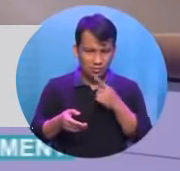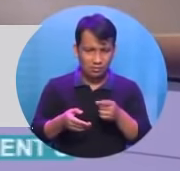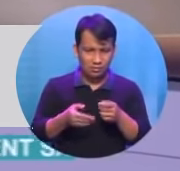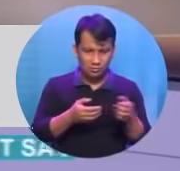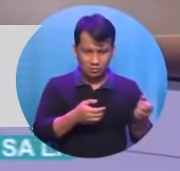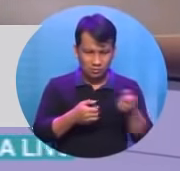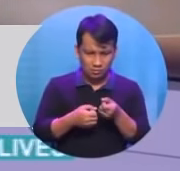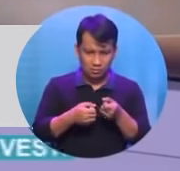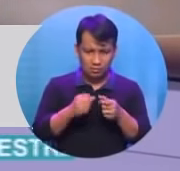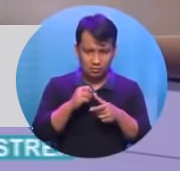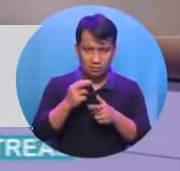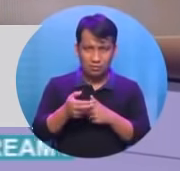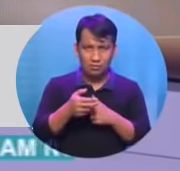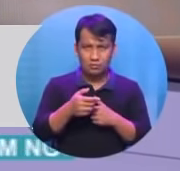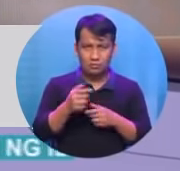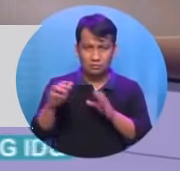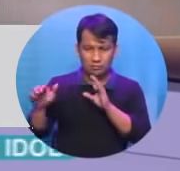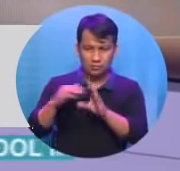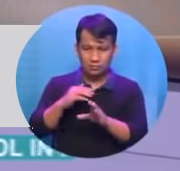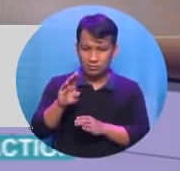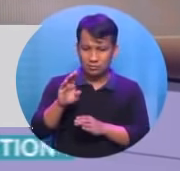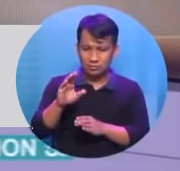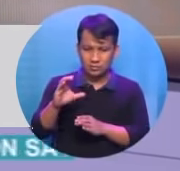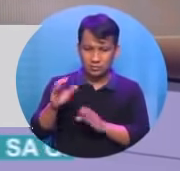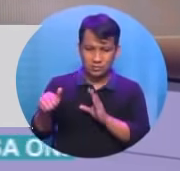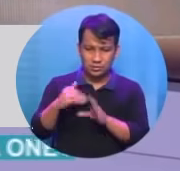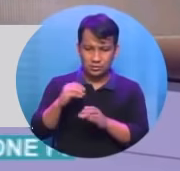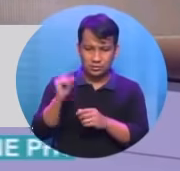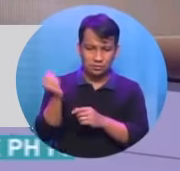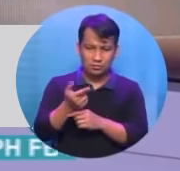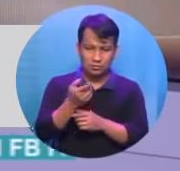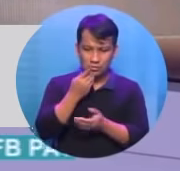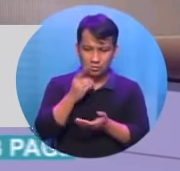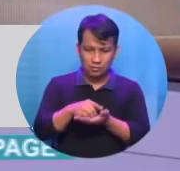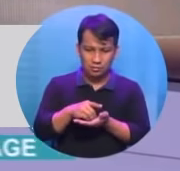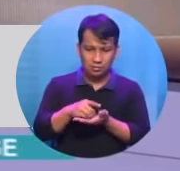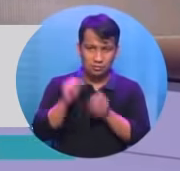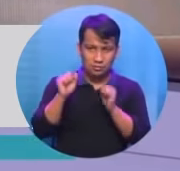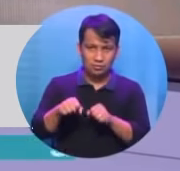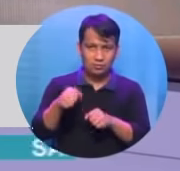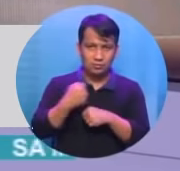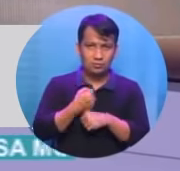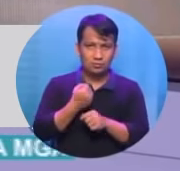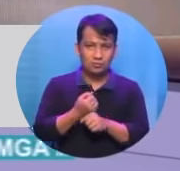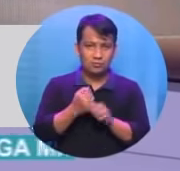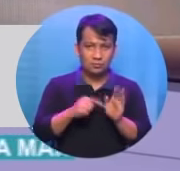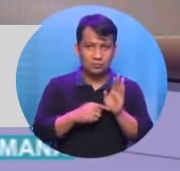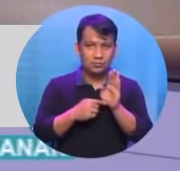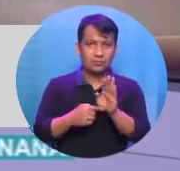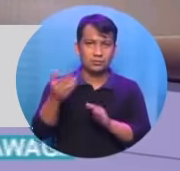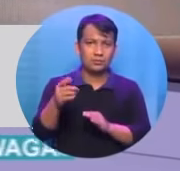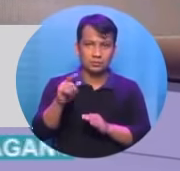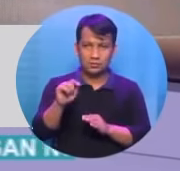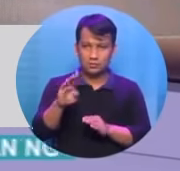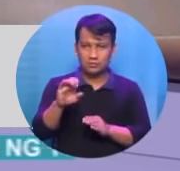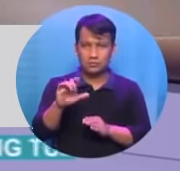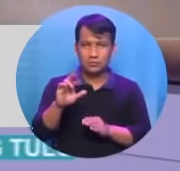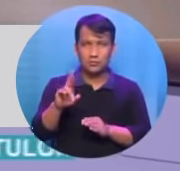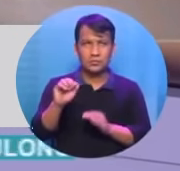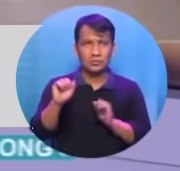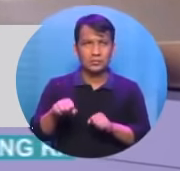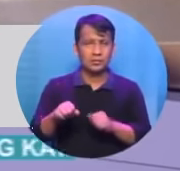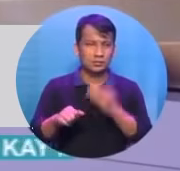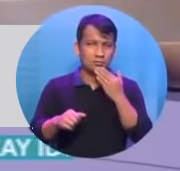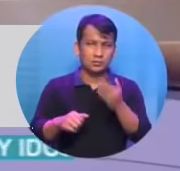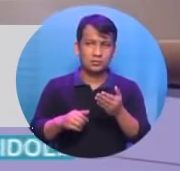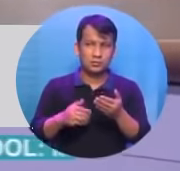niya ma-LTO sa akin yung mga lahat ng mga dokumento para gawa ko na endorsement po, kontakin ko rin ang Tagbilaran. Ayun. Ay,